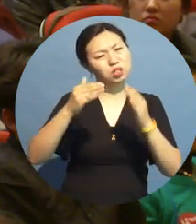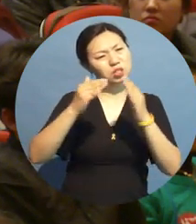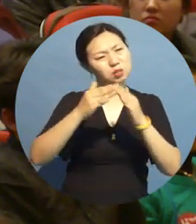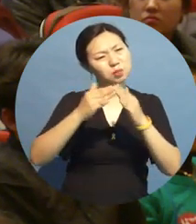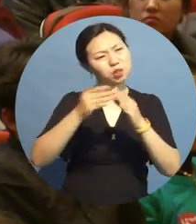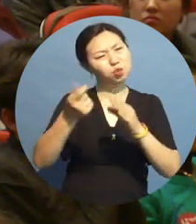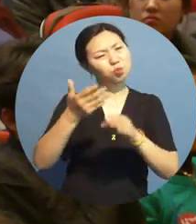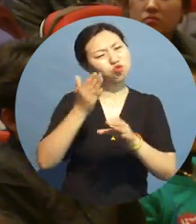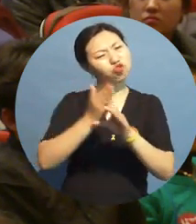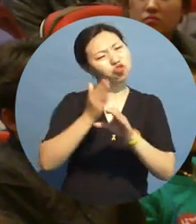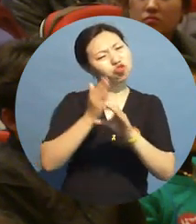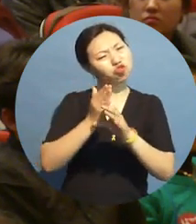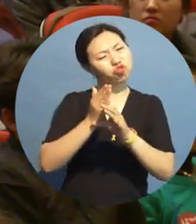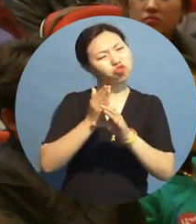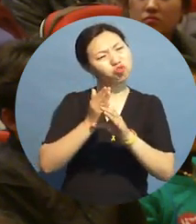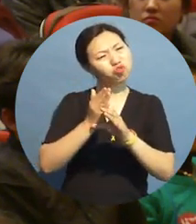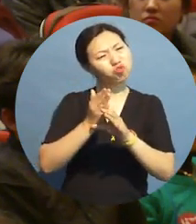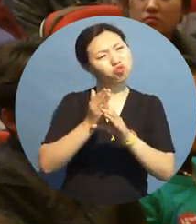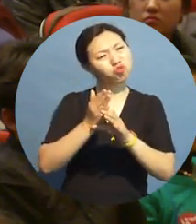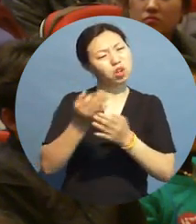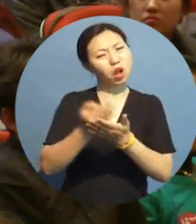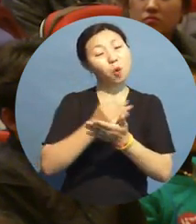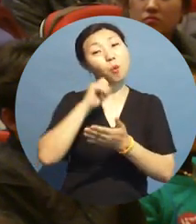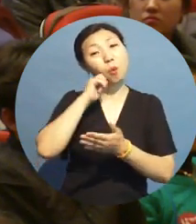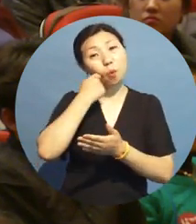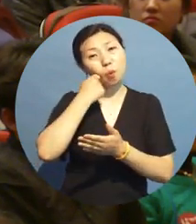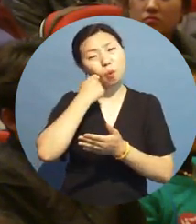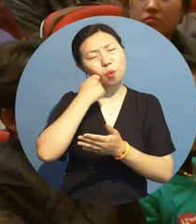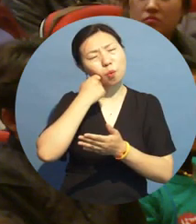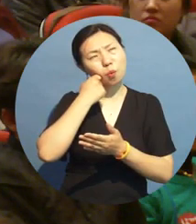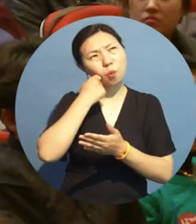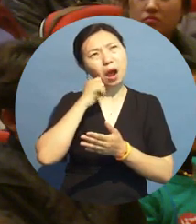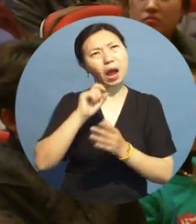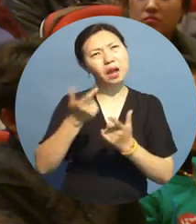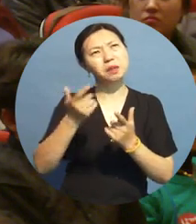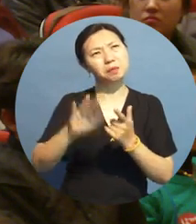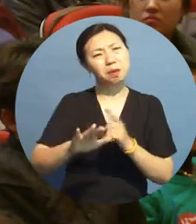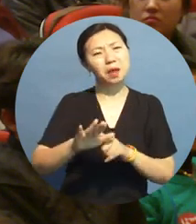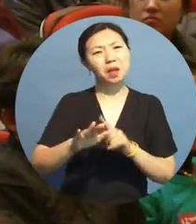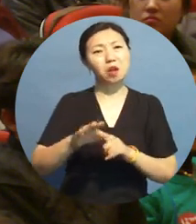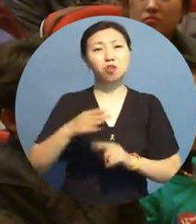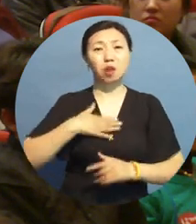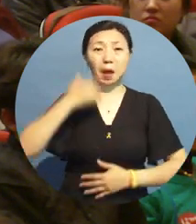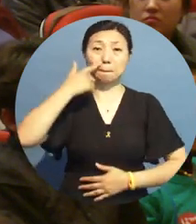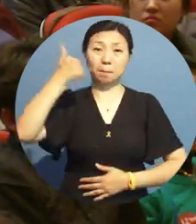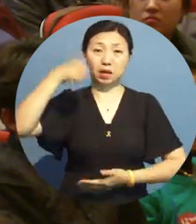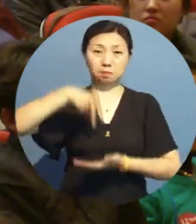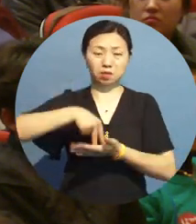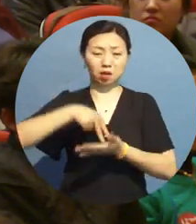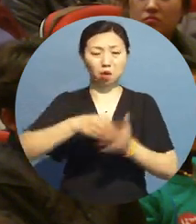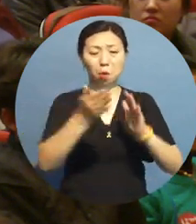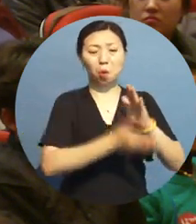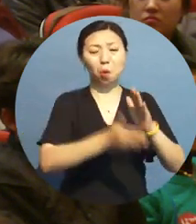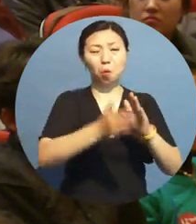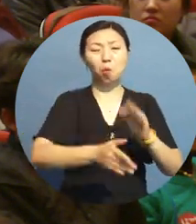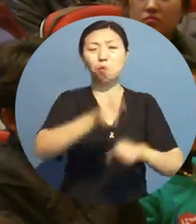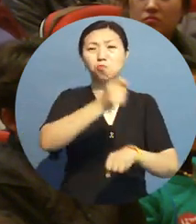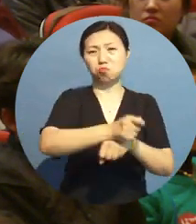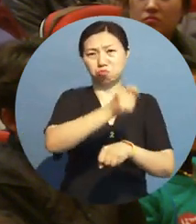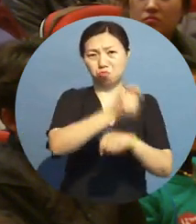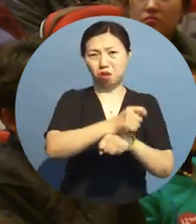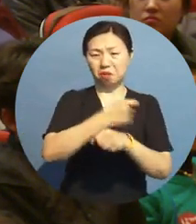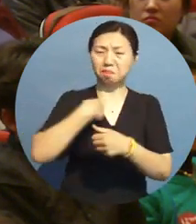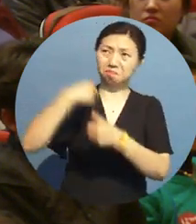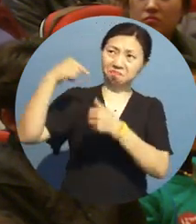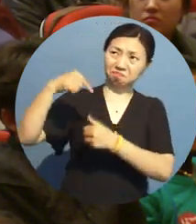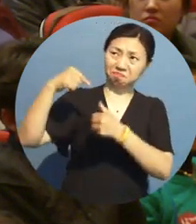정도 경제이기도 하고, 그래서 이제 아버지께서는 공무원을 좀 바라시고요. 그거를